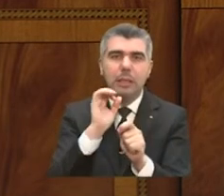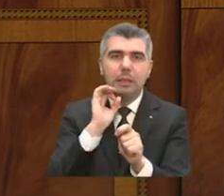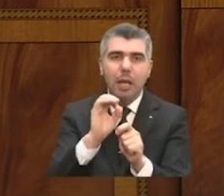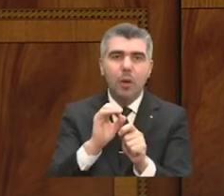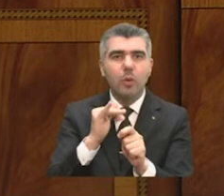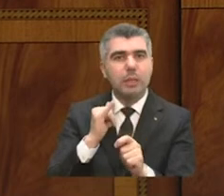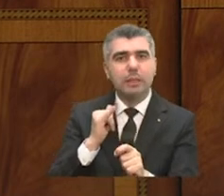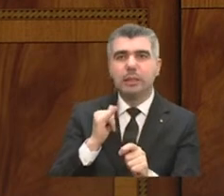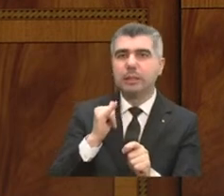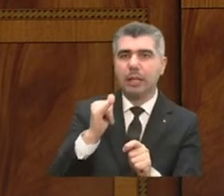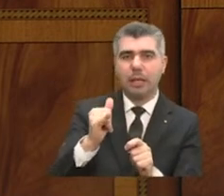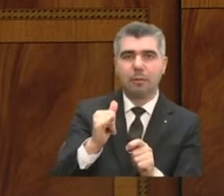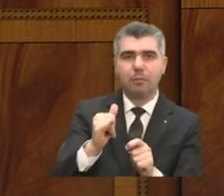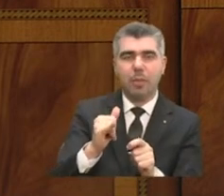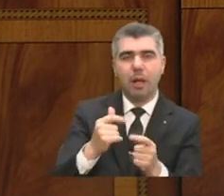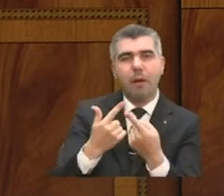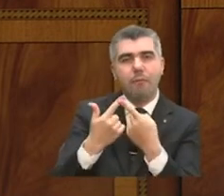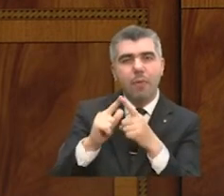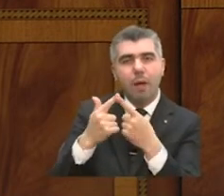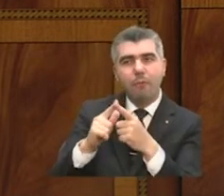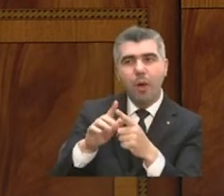son unité